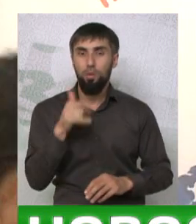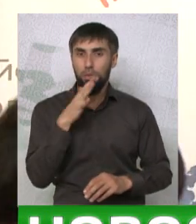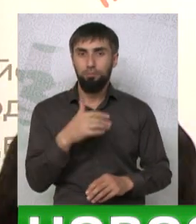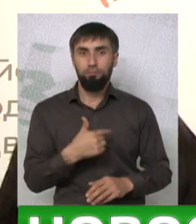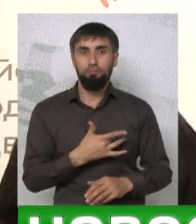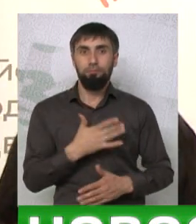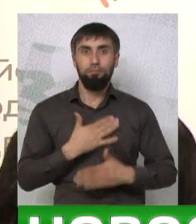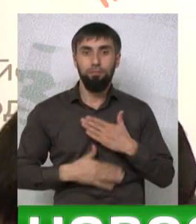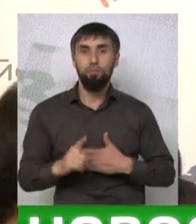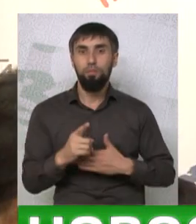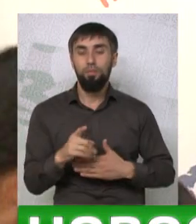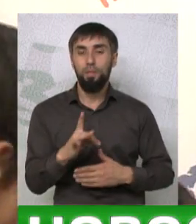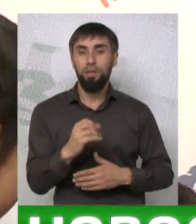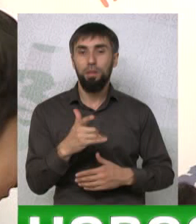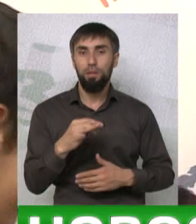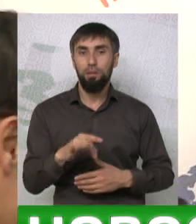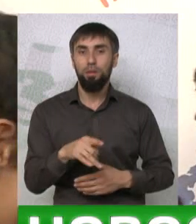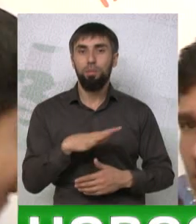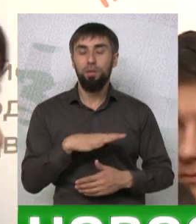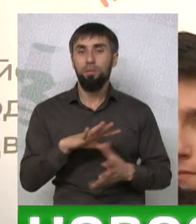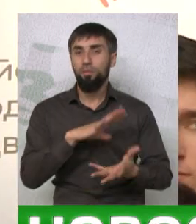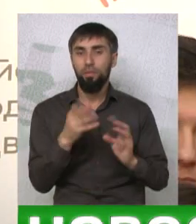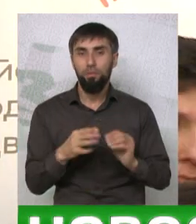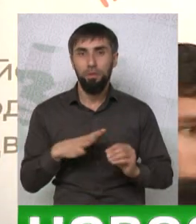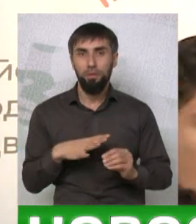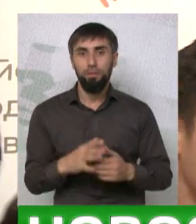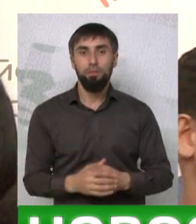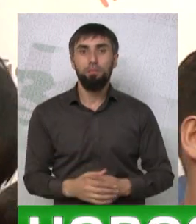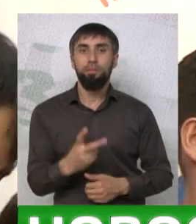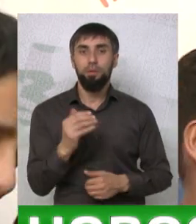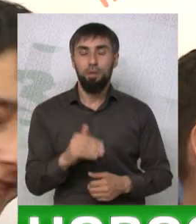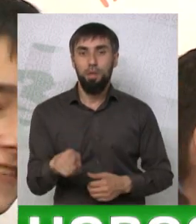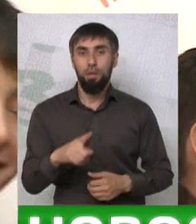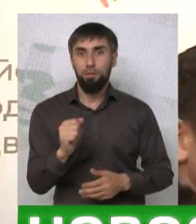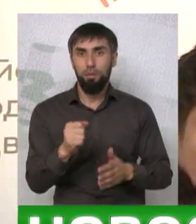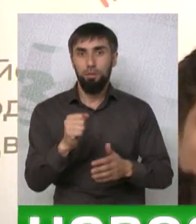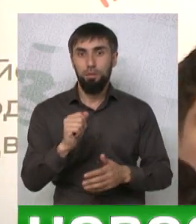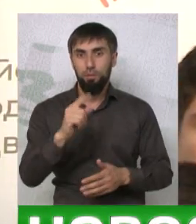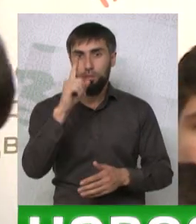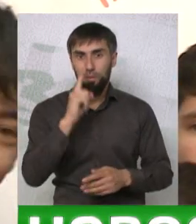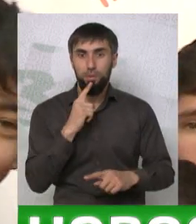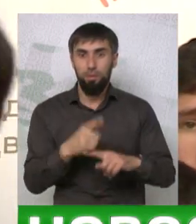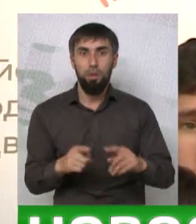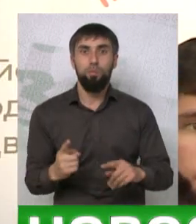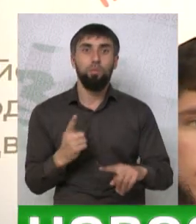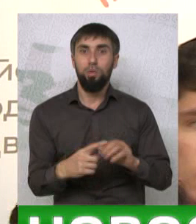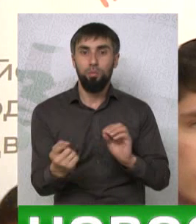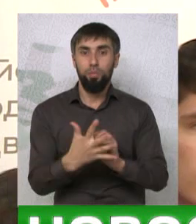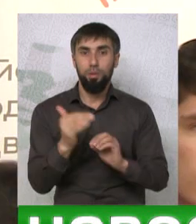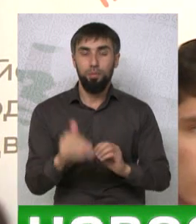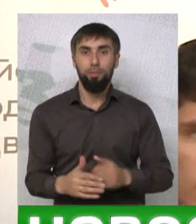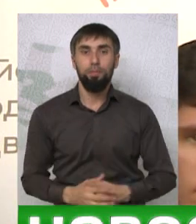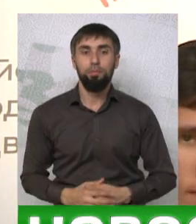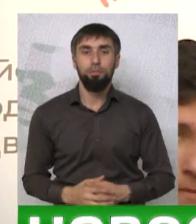душу. Почему? Потому что в регистре всего было 200 тысяч, а мы тут за полтора месяца, за два сделали плюс 15 тысяч. Вот.